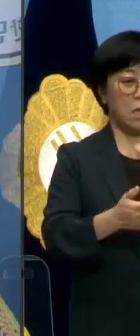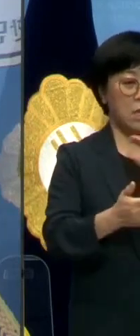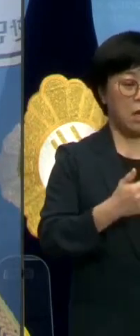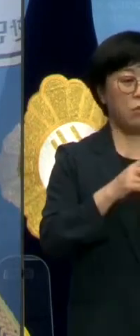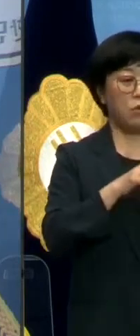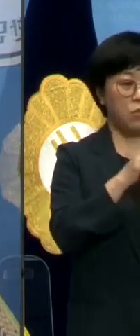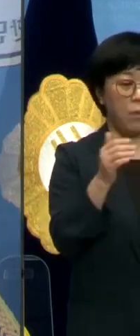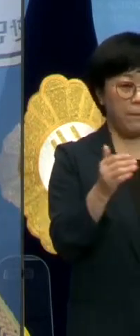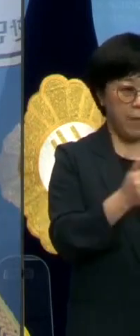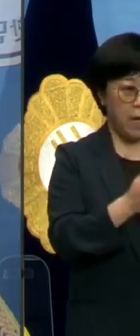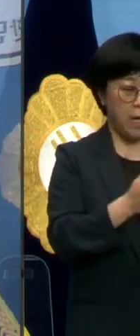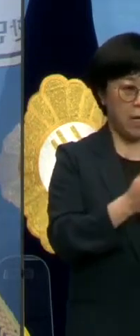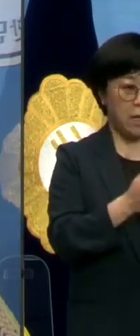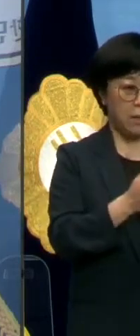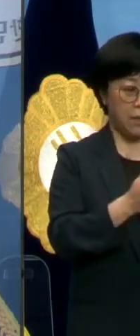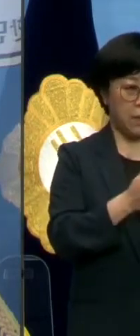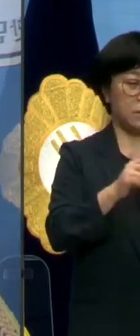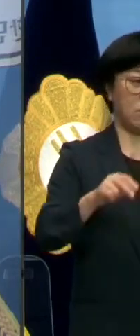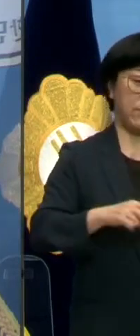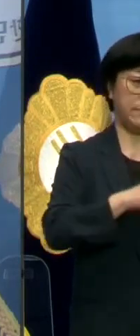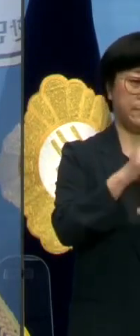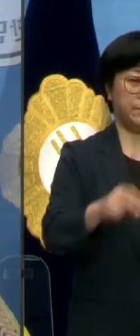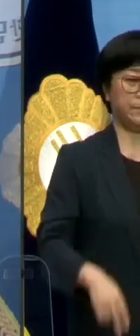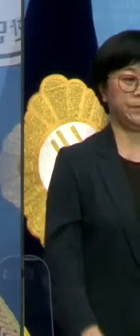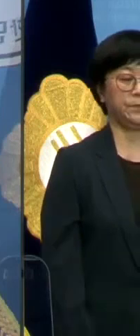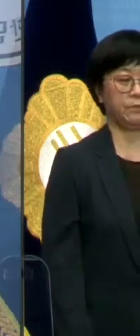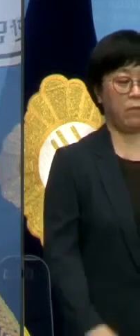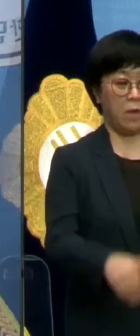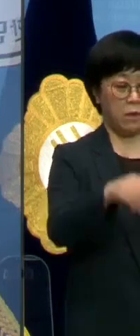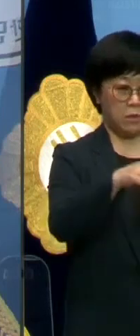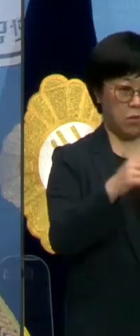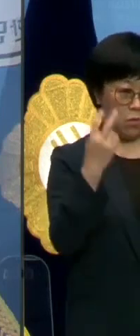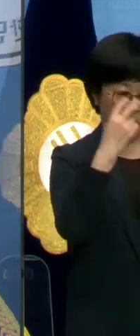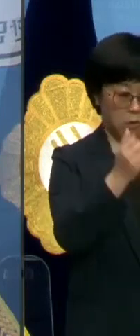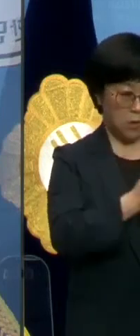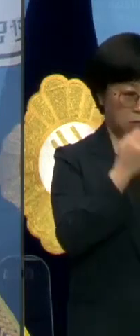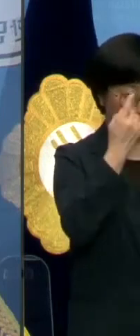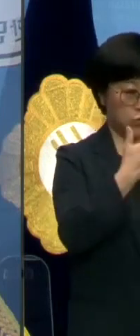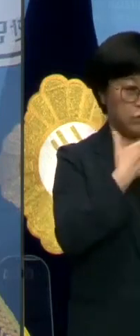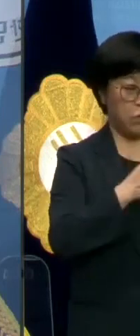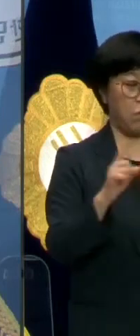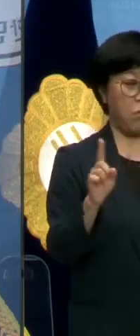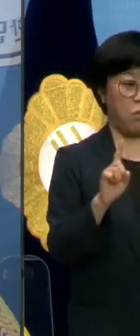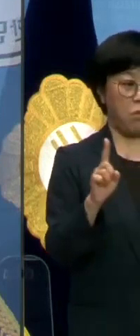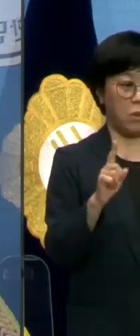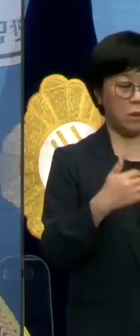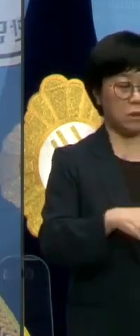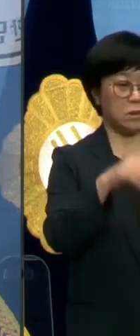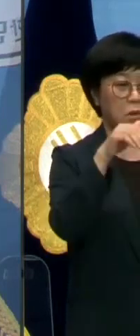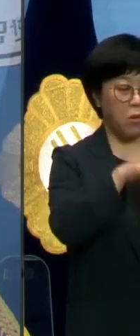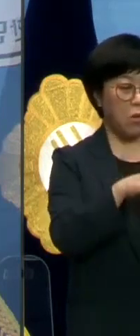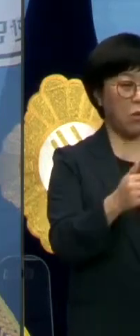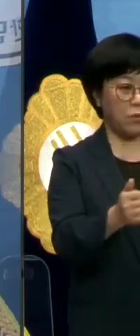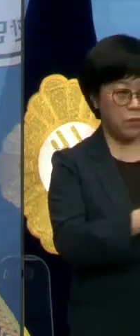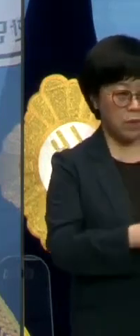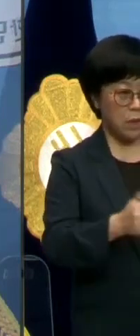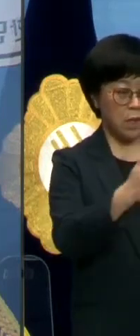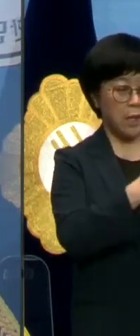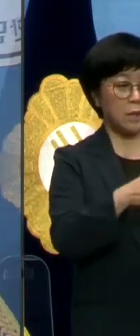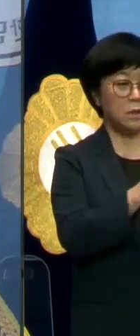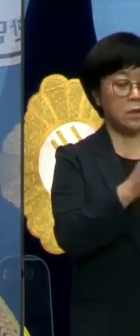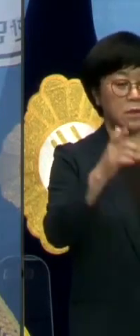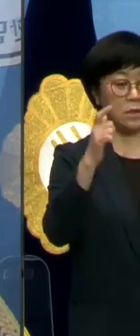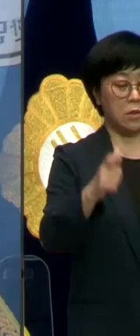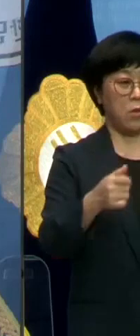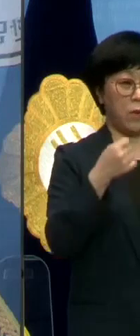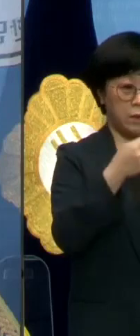예비후보 등록을 마친 상황이다. 선관위에게 묻는다. 이같이 선거일과 선거 실시